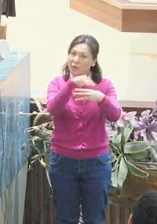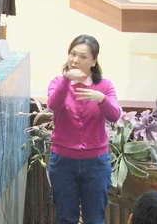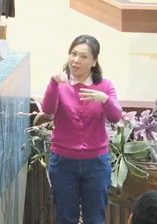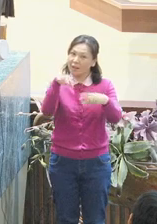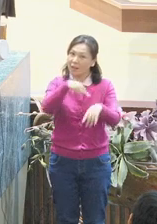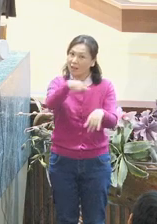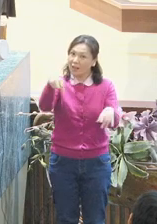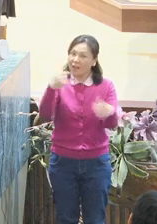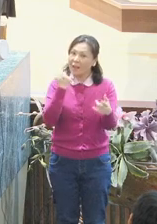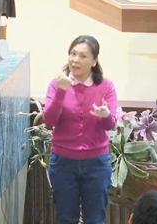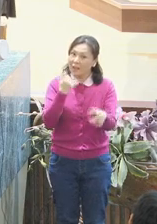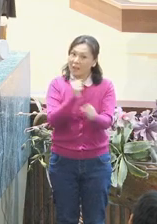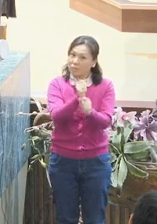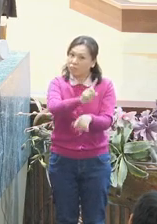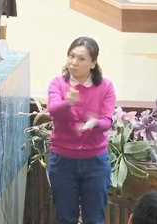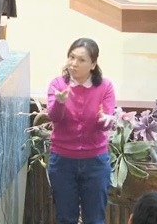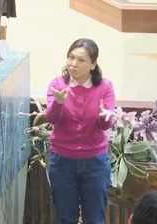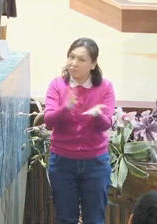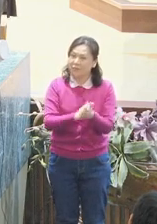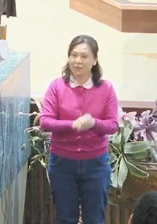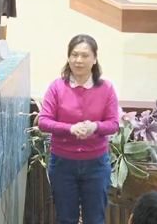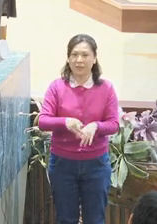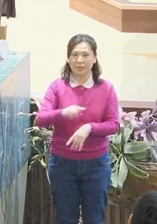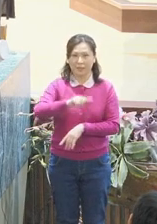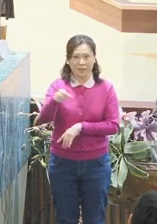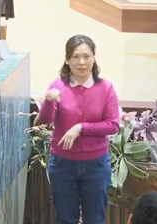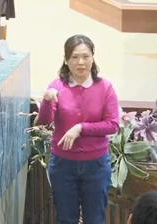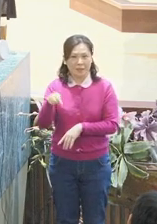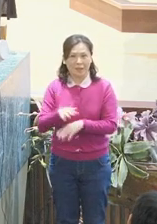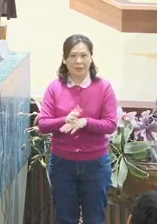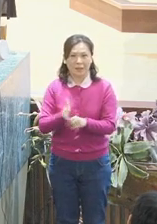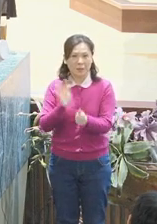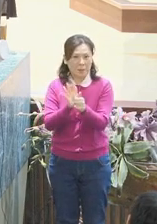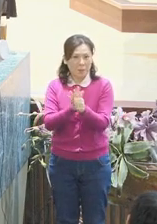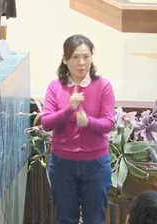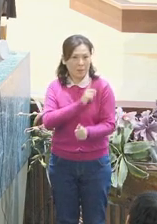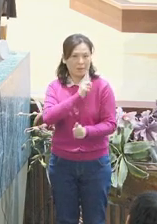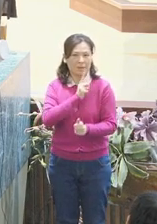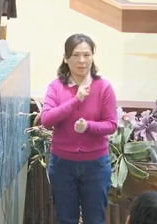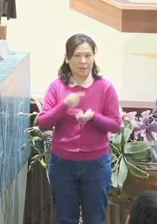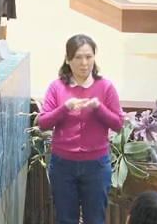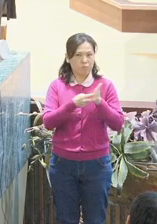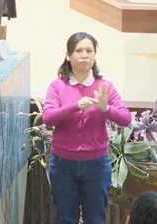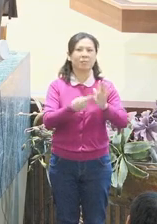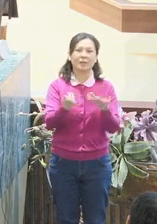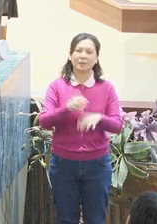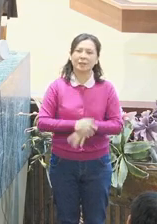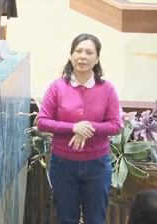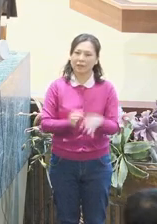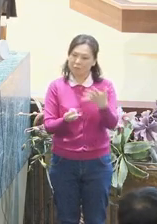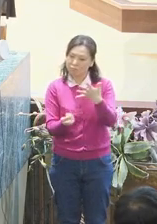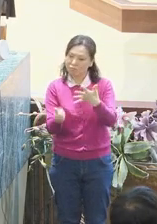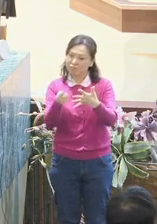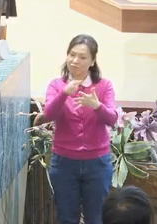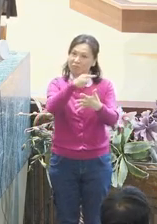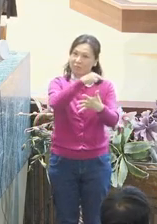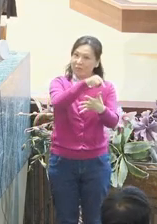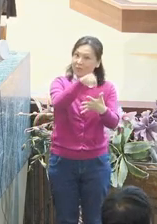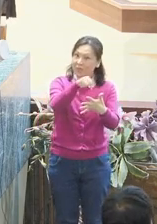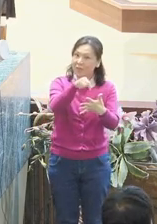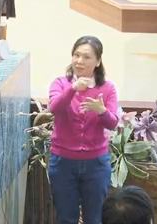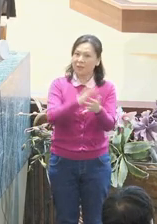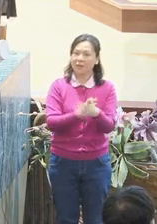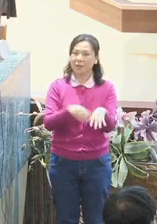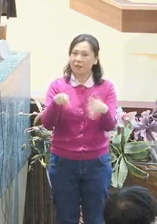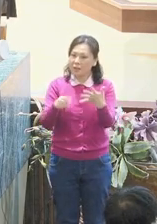底能做什么事情，然后来做自己撑出自己的一个空间。那社群由下而上，大家在谈的那